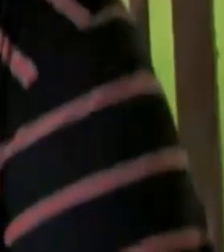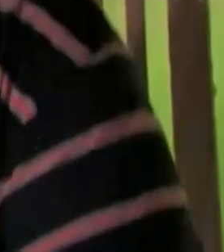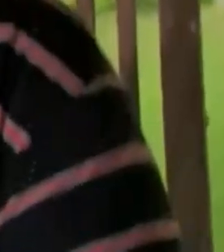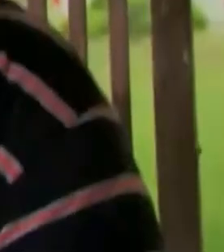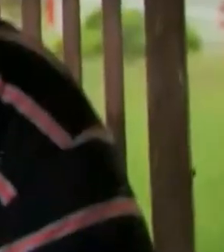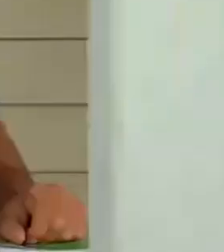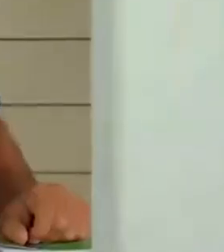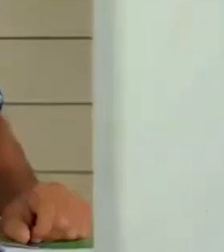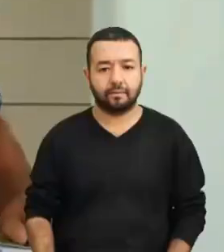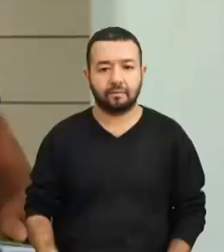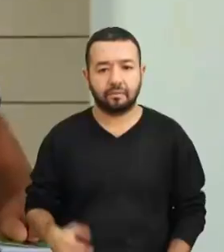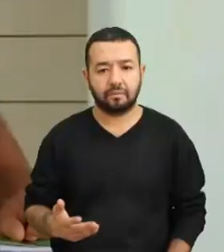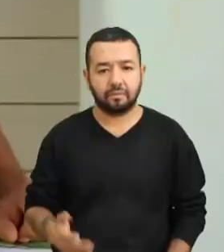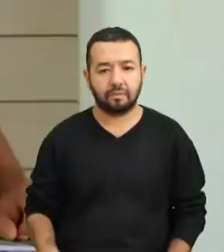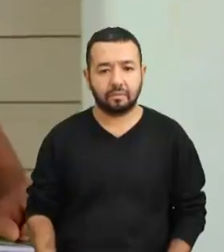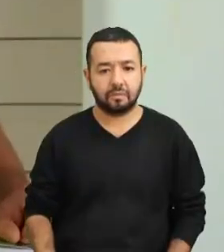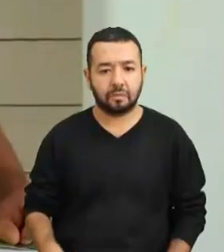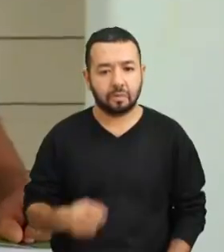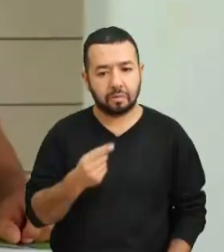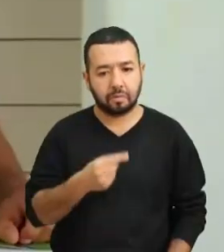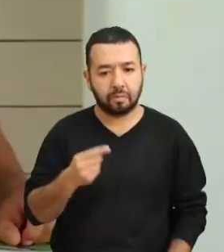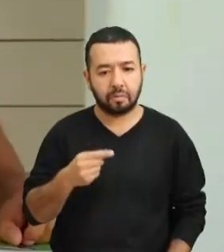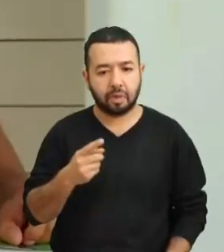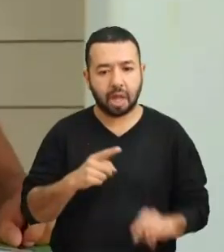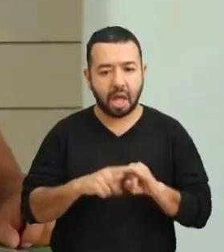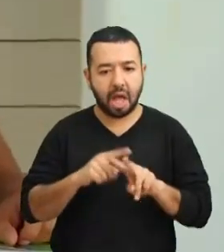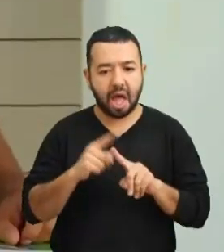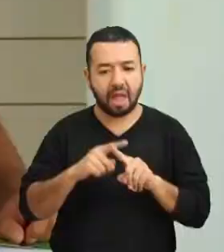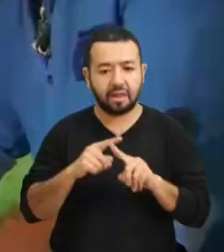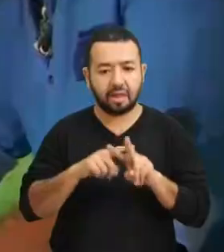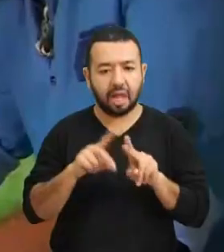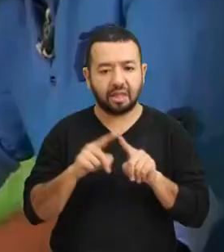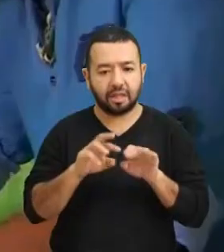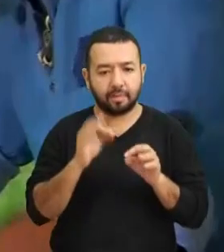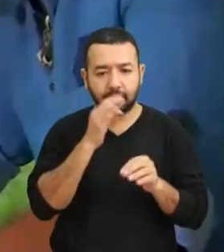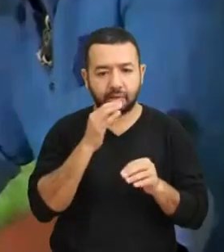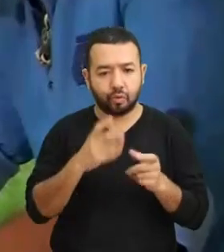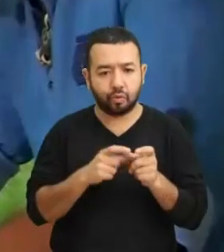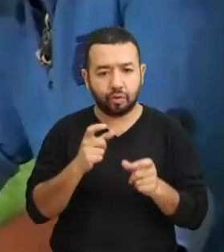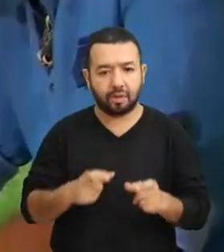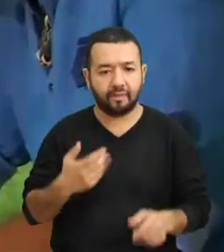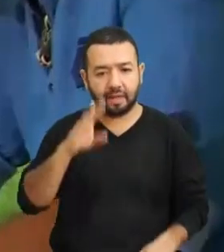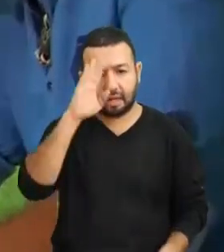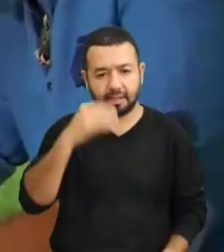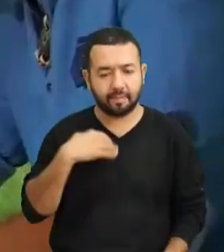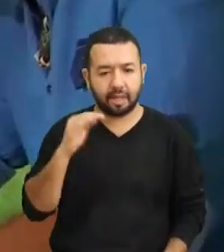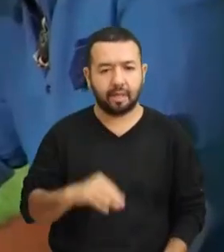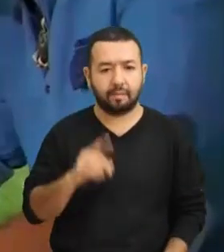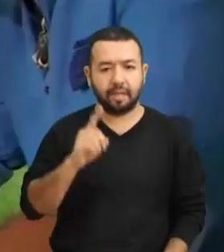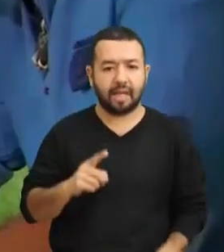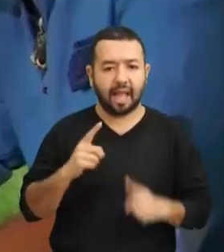Valla bayağı hattat gibi yazım varmış Şükrü. Benim İstanbul'a